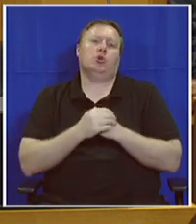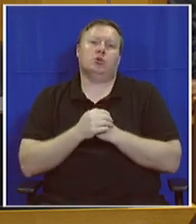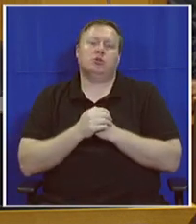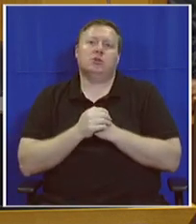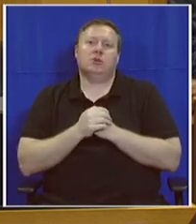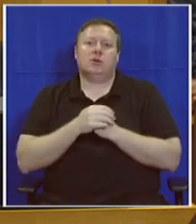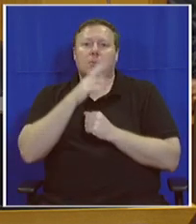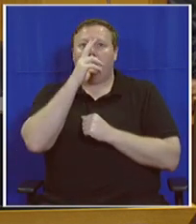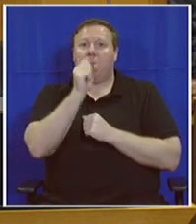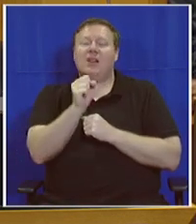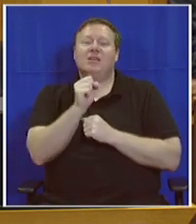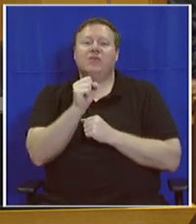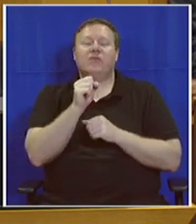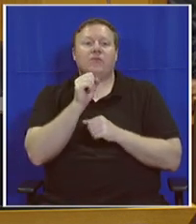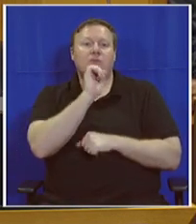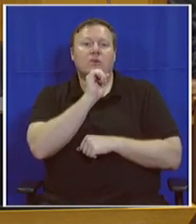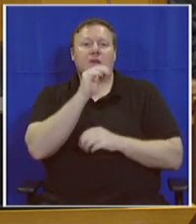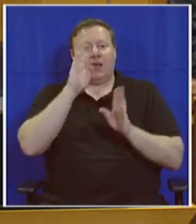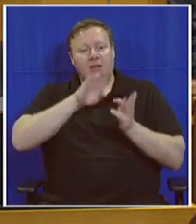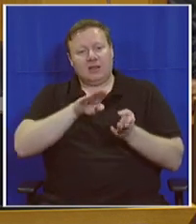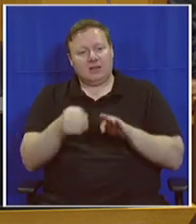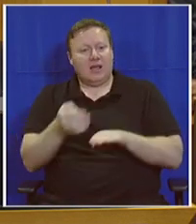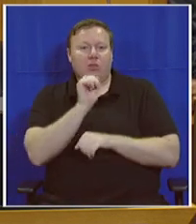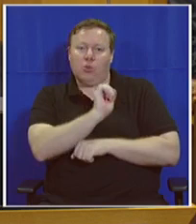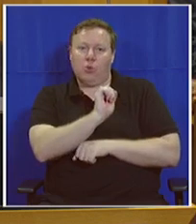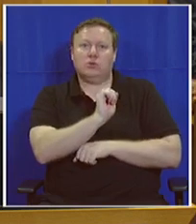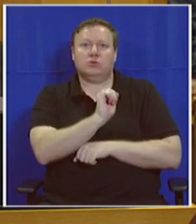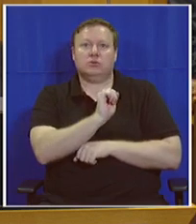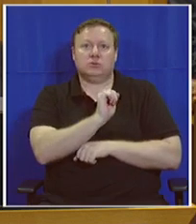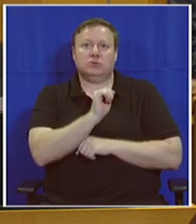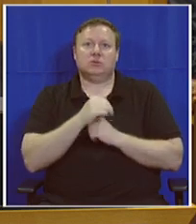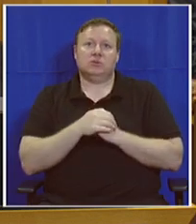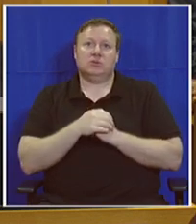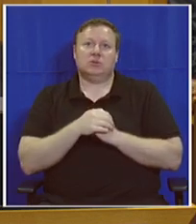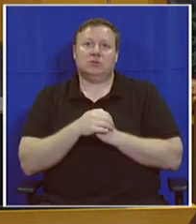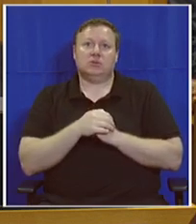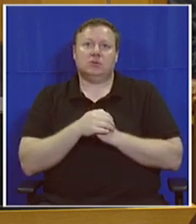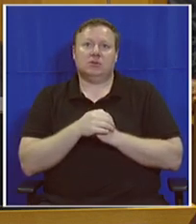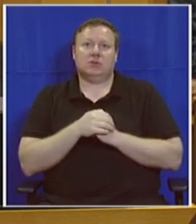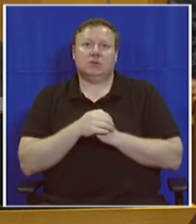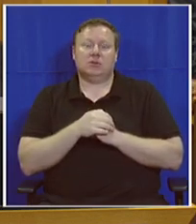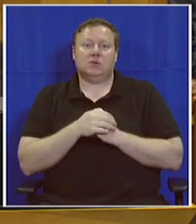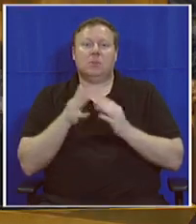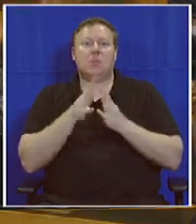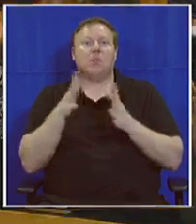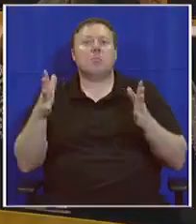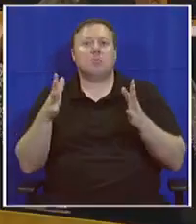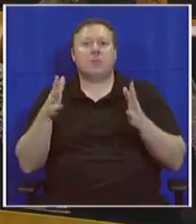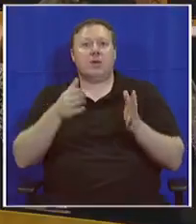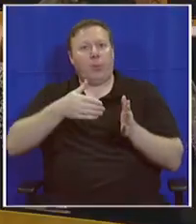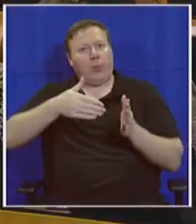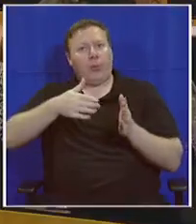ngesaquphe kukaNkosazana uhlongwa kushiye isithuba esikhulu phakathi kombutho wakhe namaqabane